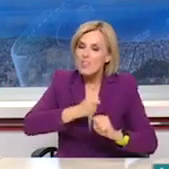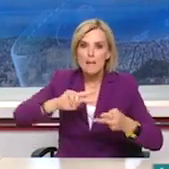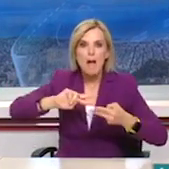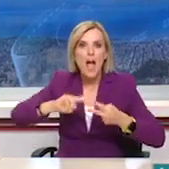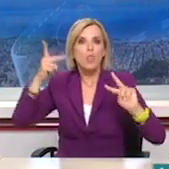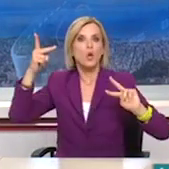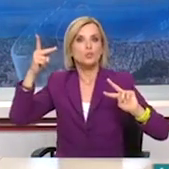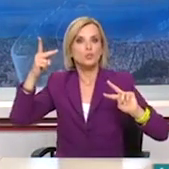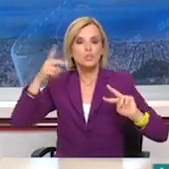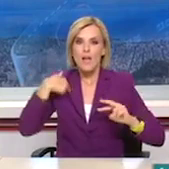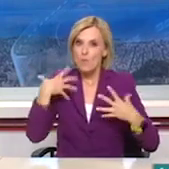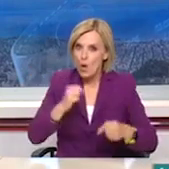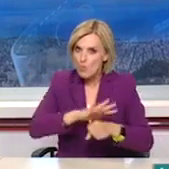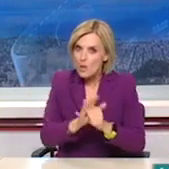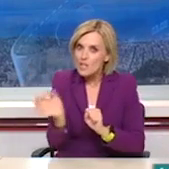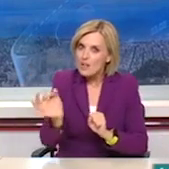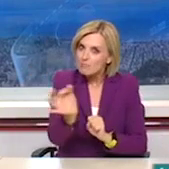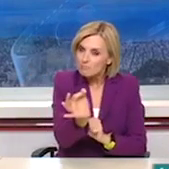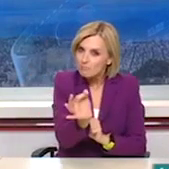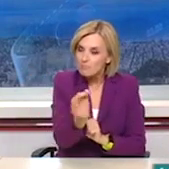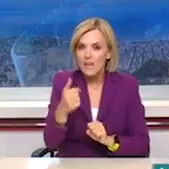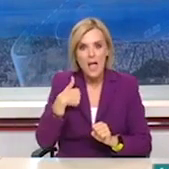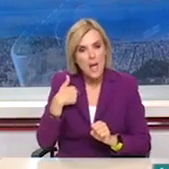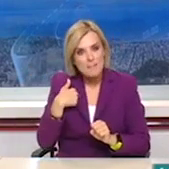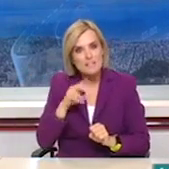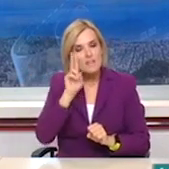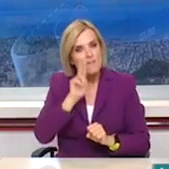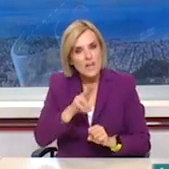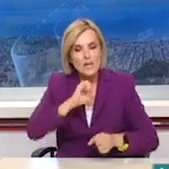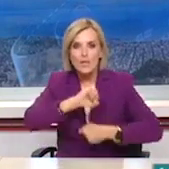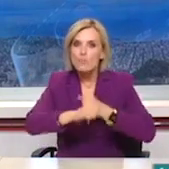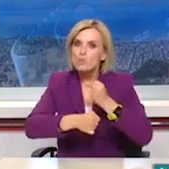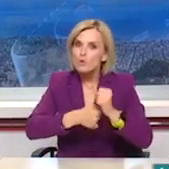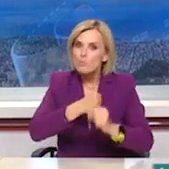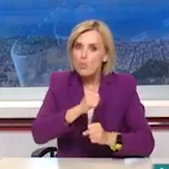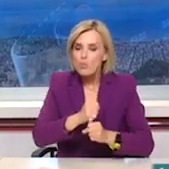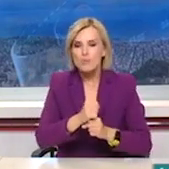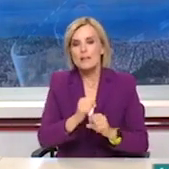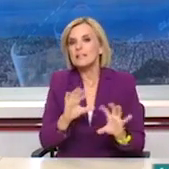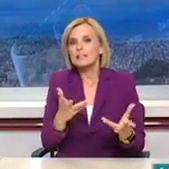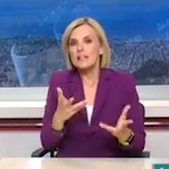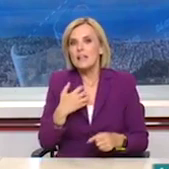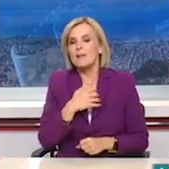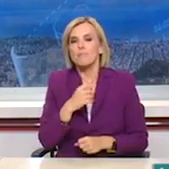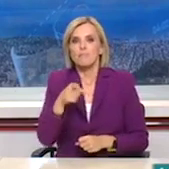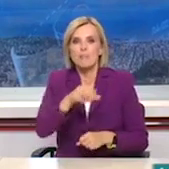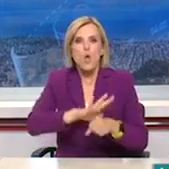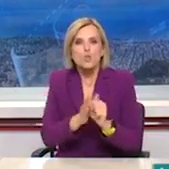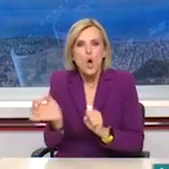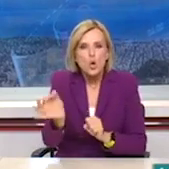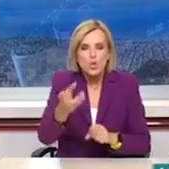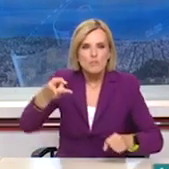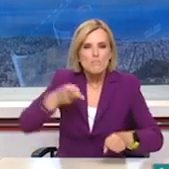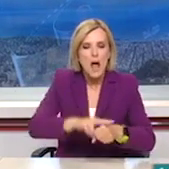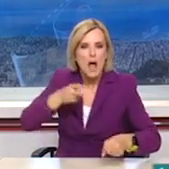με ένα παράξενο τρόπο, που τον τιμούσαμε, σε εισαγωγικά, αναφέροντας ενοχλητικά νούμερα και στατιστικές.